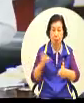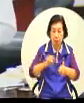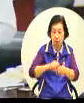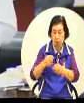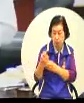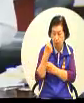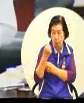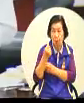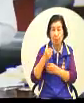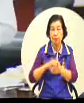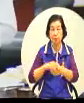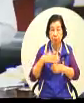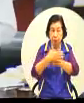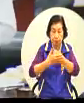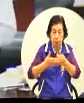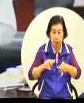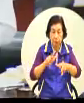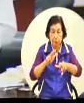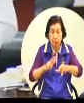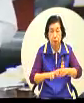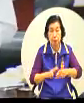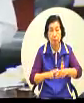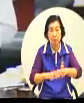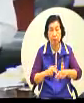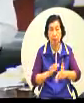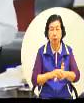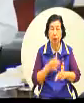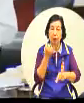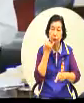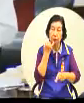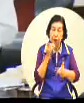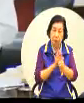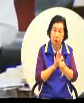啊，应该可以开放小型的车，